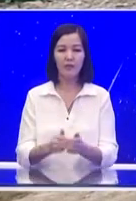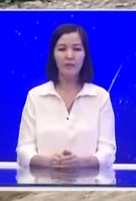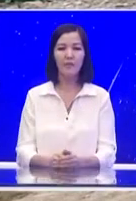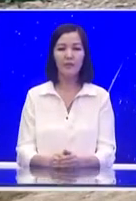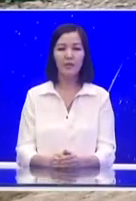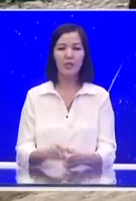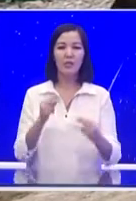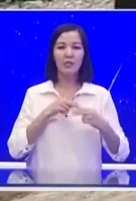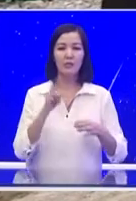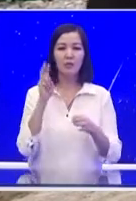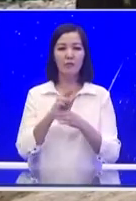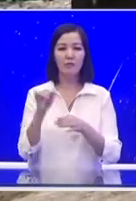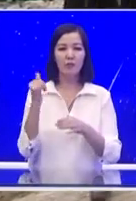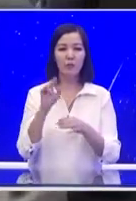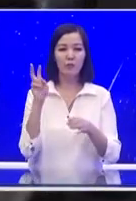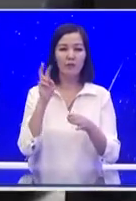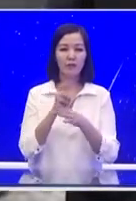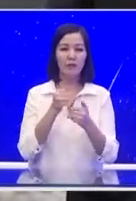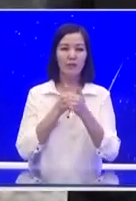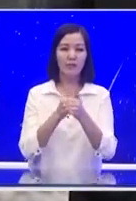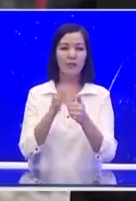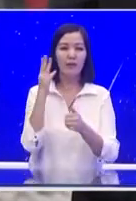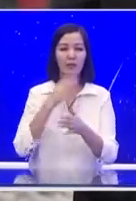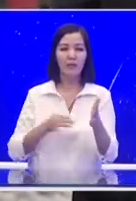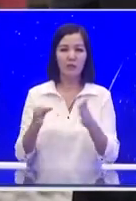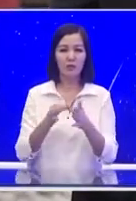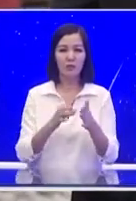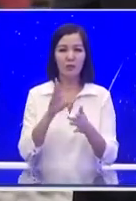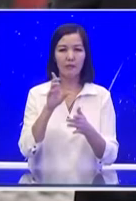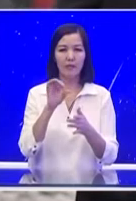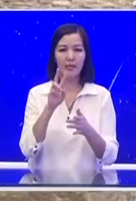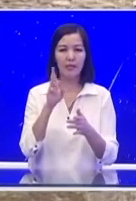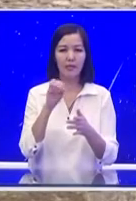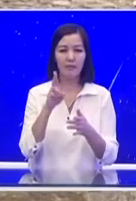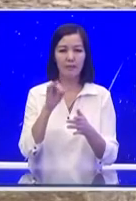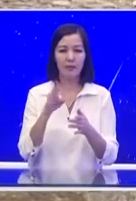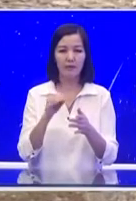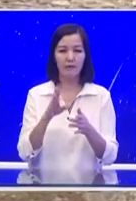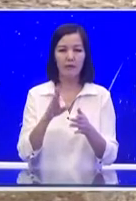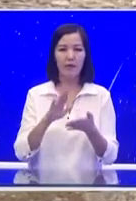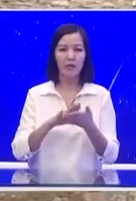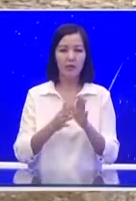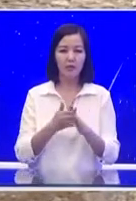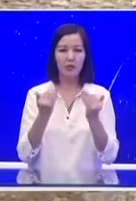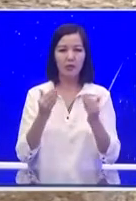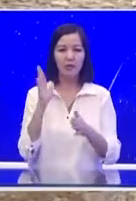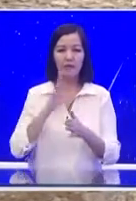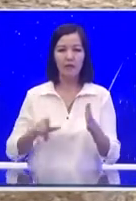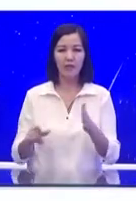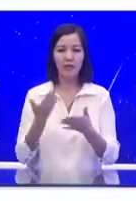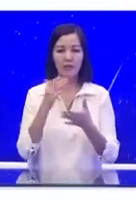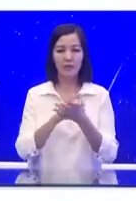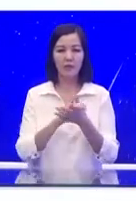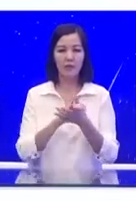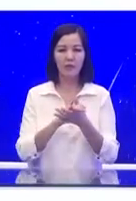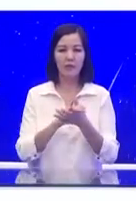рабочим визитом Уйгурский район посетил заместитель акима Алматинской области Серикжан Бескимпиров. Помимо ситуации водохранилища, он ознакомился также